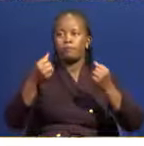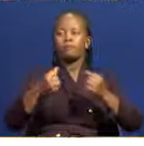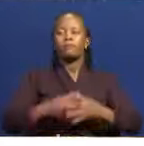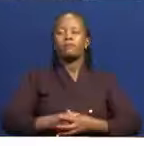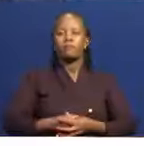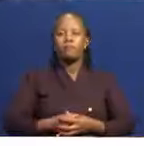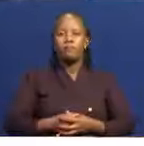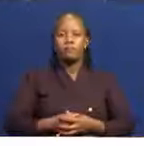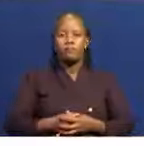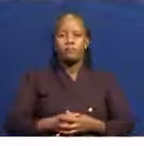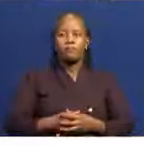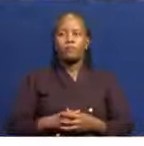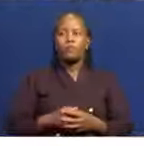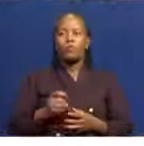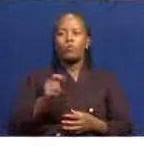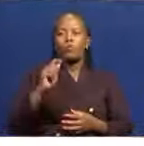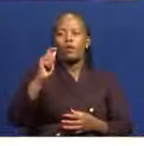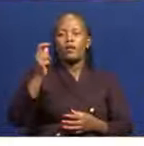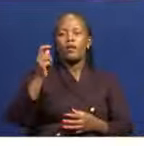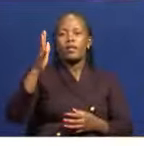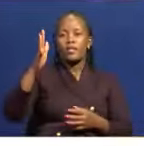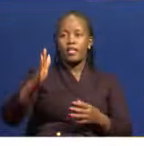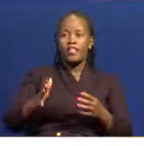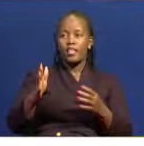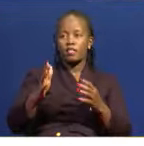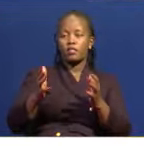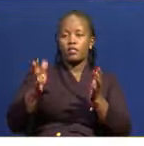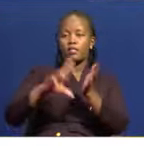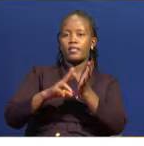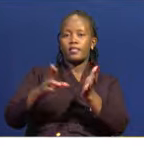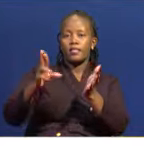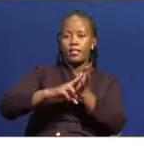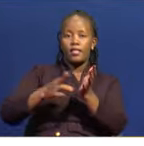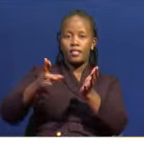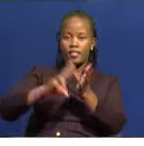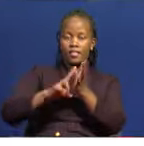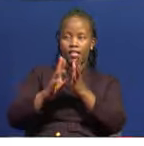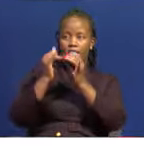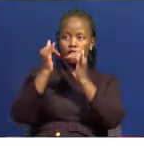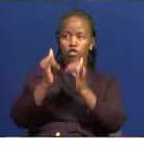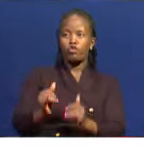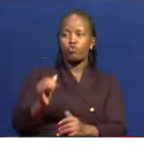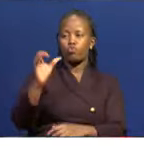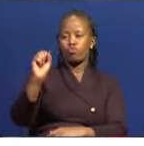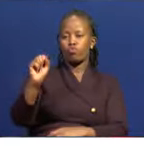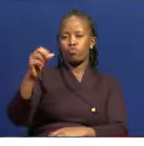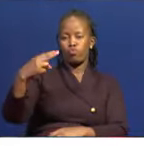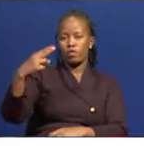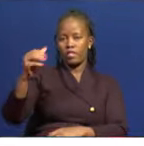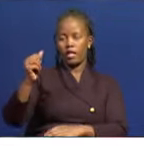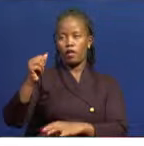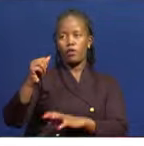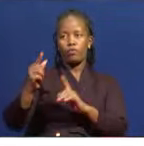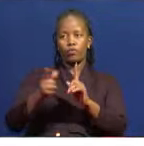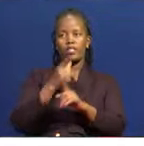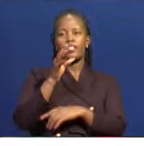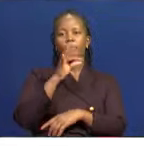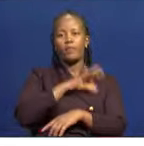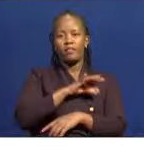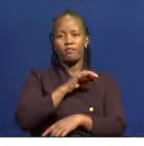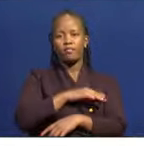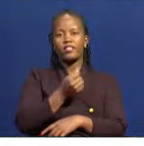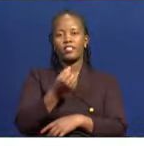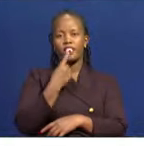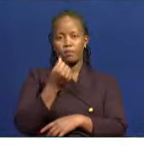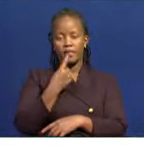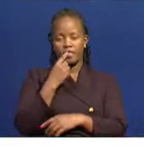much. Wakenya ambao tayari wamejisajili kwa bima ya afya ya jamii wataanza kufaidi huduma za matibabu katika hospitali za